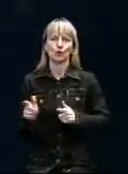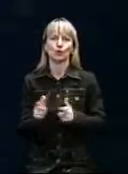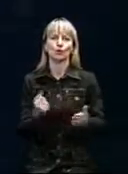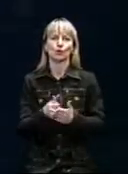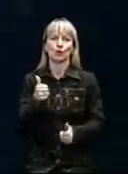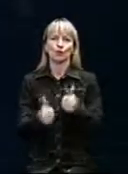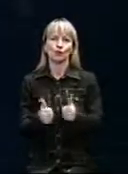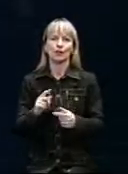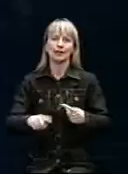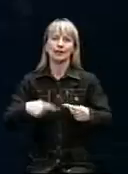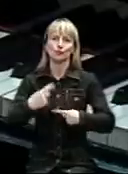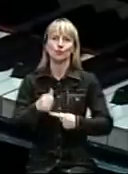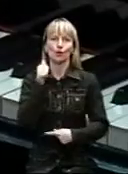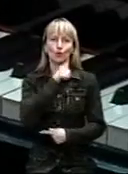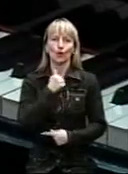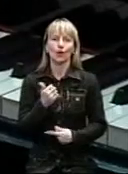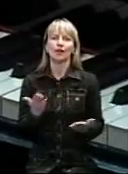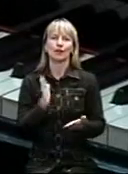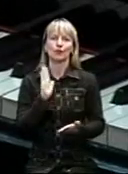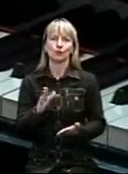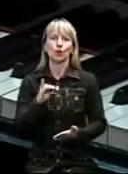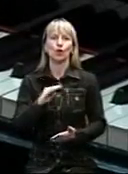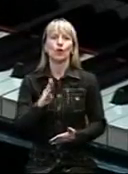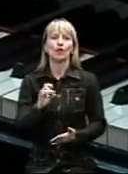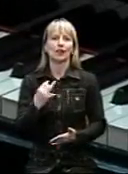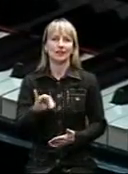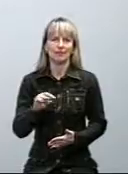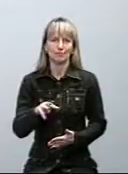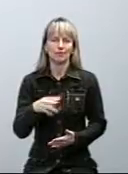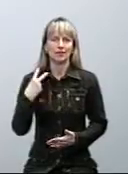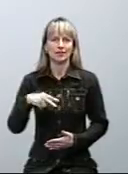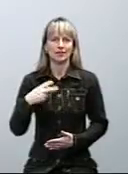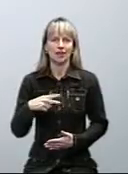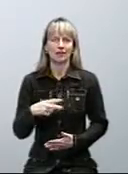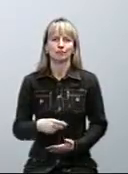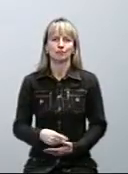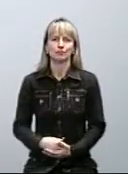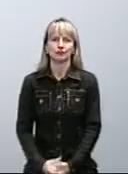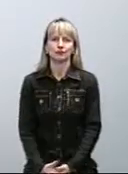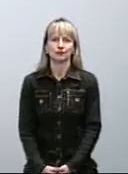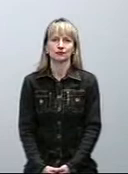до конкурсу наступного року, який стане ювілейним 20-м.